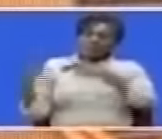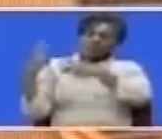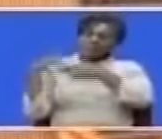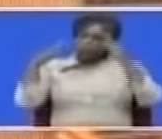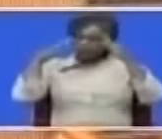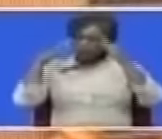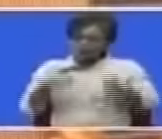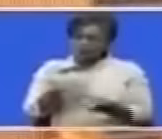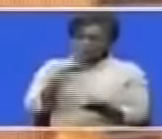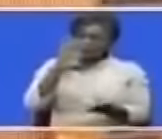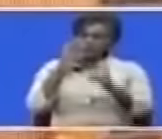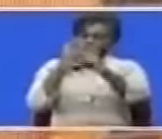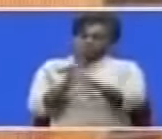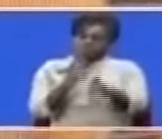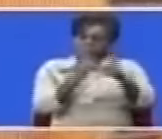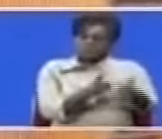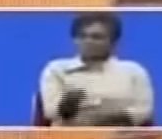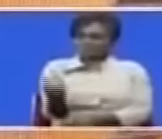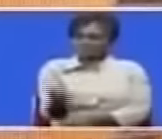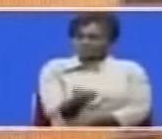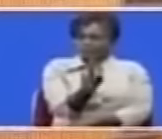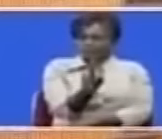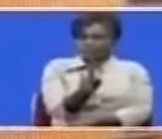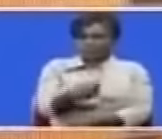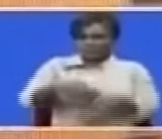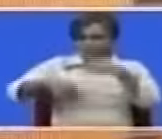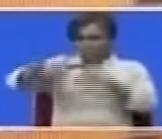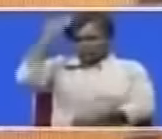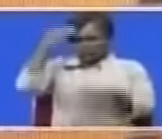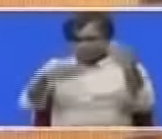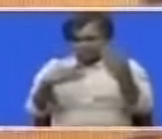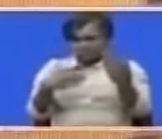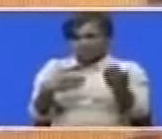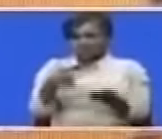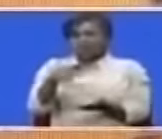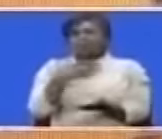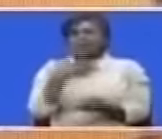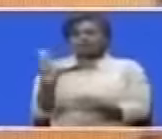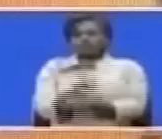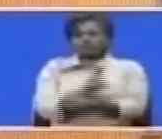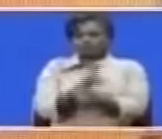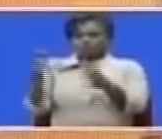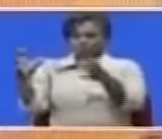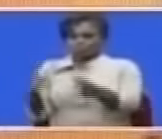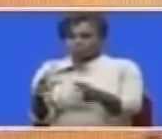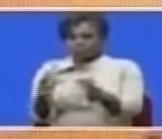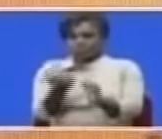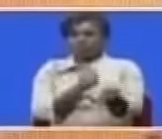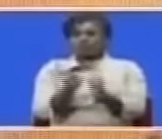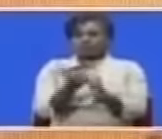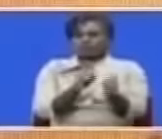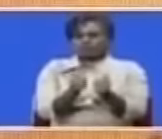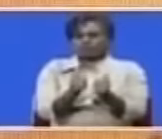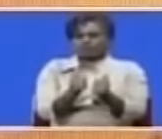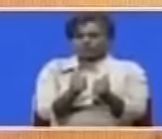maanani talanta zinazochipuka. Aidha, chuo cha ujuzi kinajiandaa kutumia kikosi kwa mashindano ya